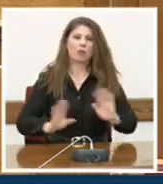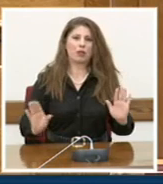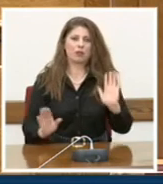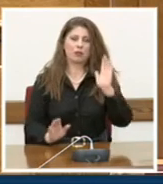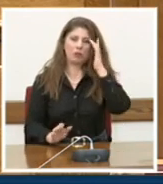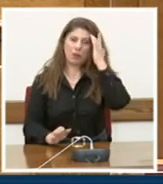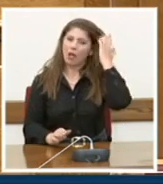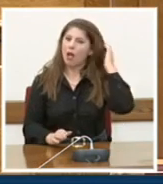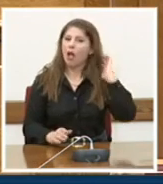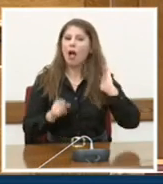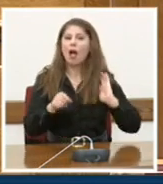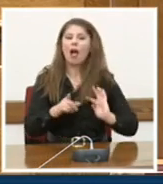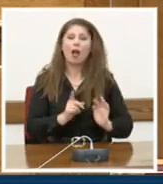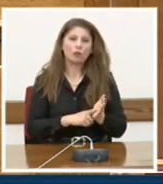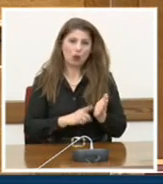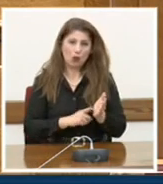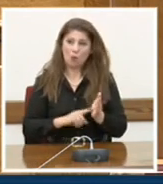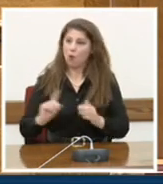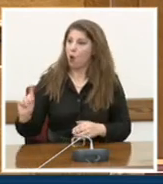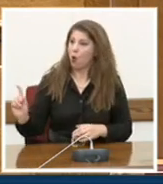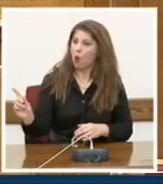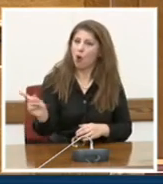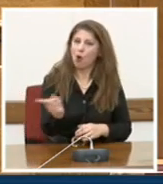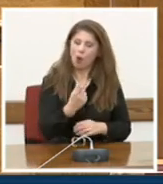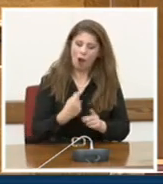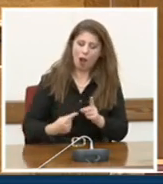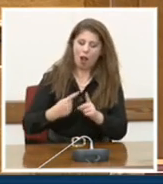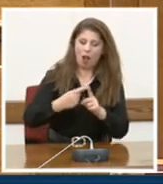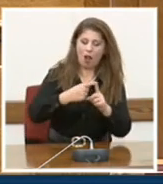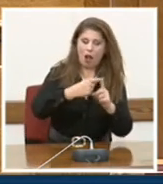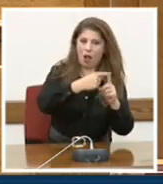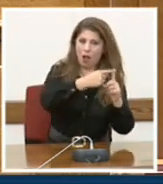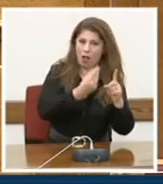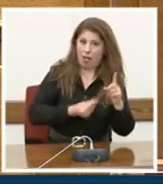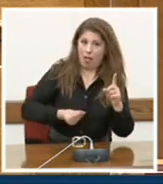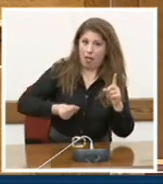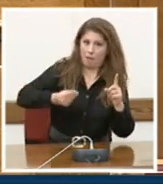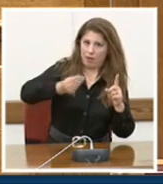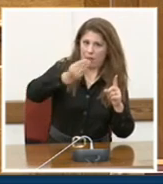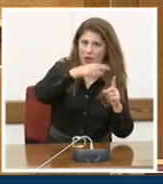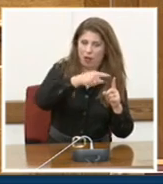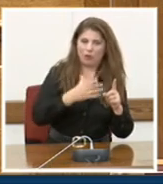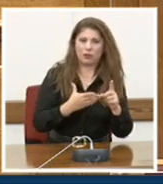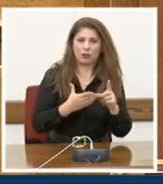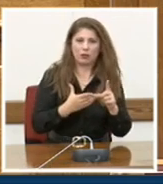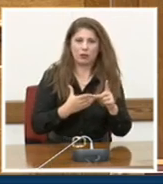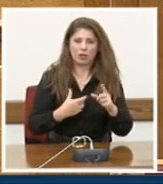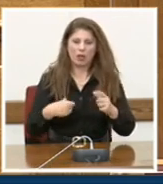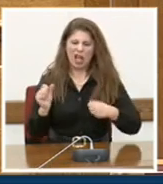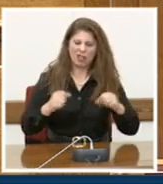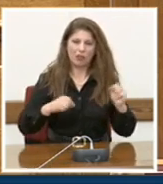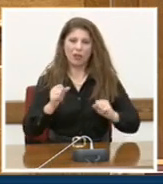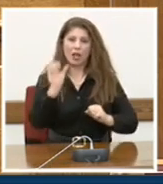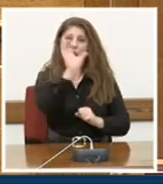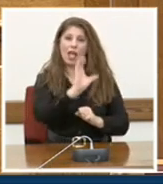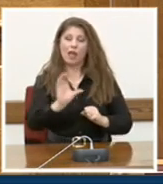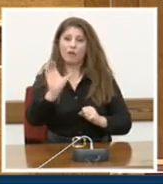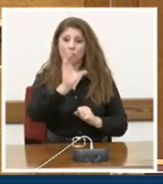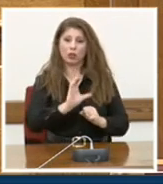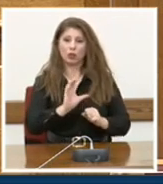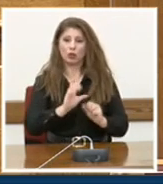νόμο έχετε όλοι σας εμπλουτίσει με βάση και το ανάλογο αντιδραστικό ευρωπαϊκό νομοθετικό